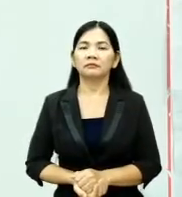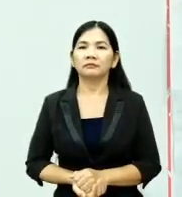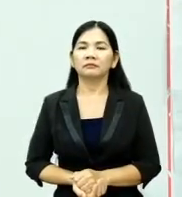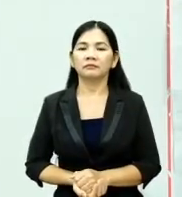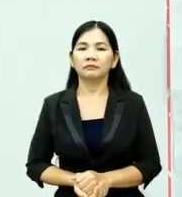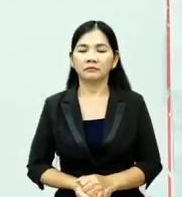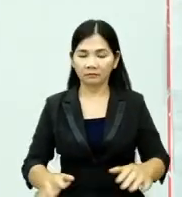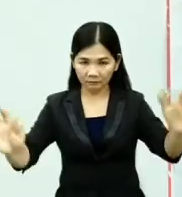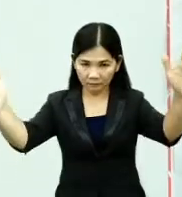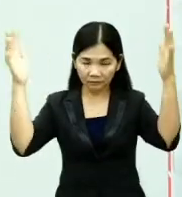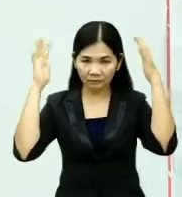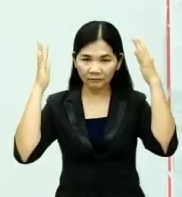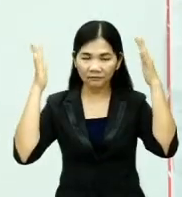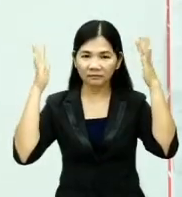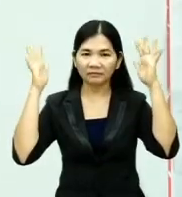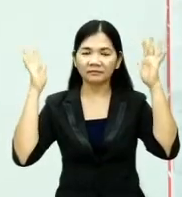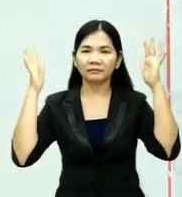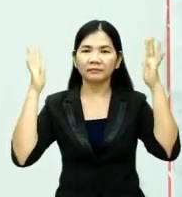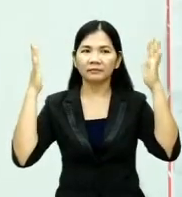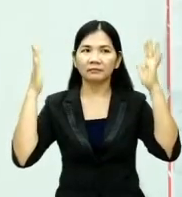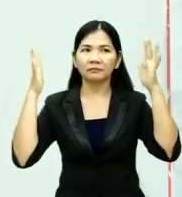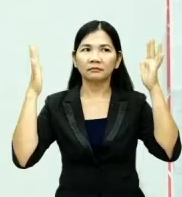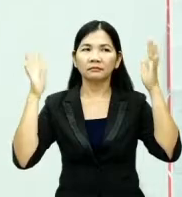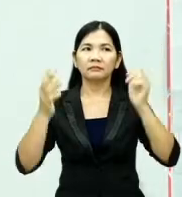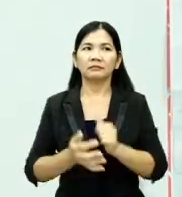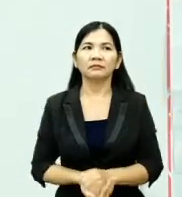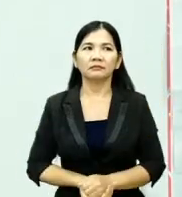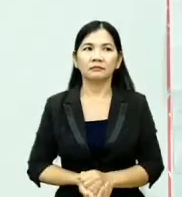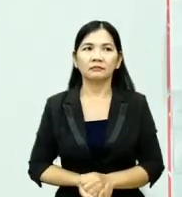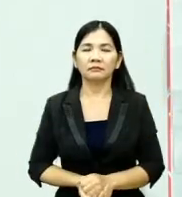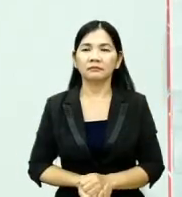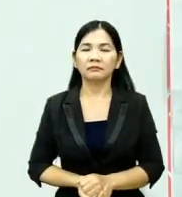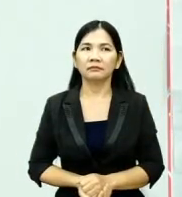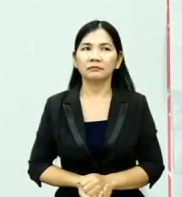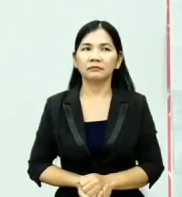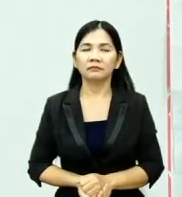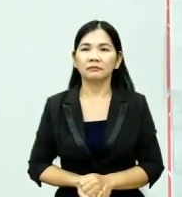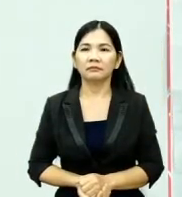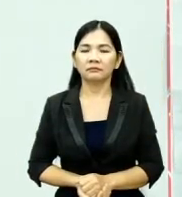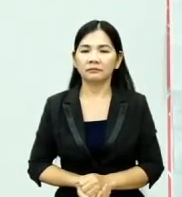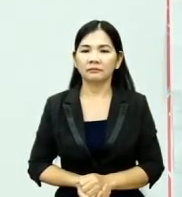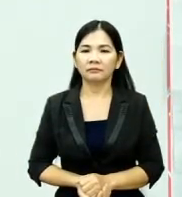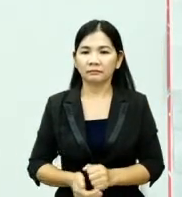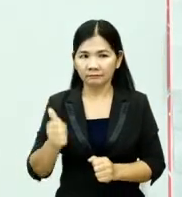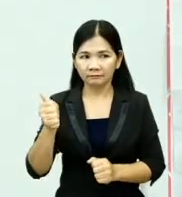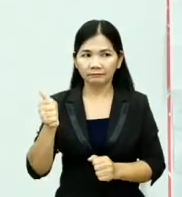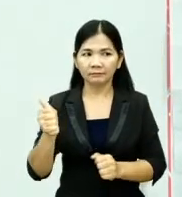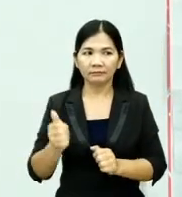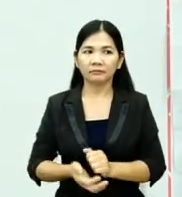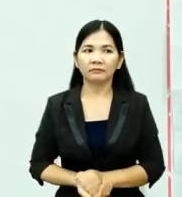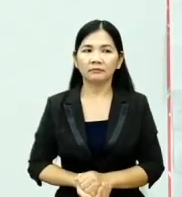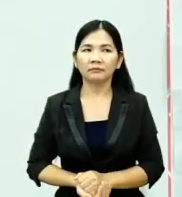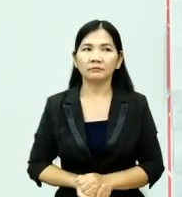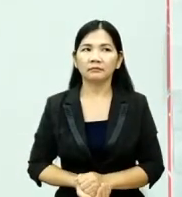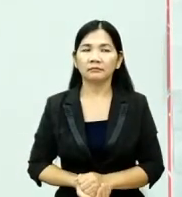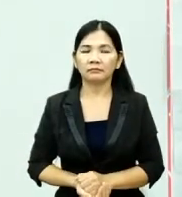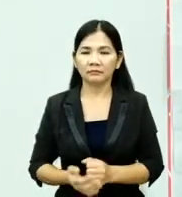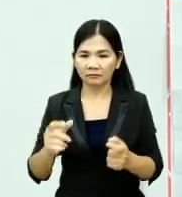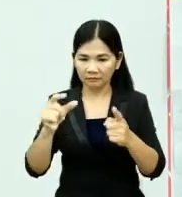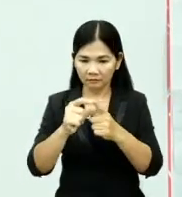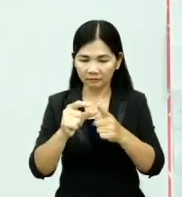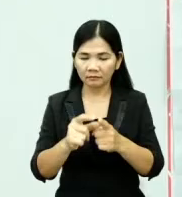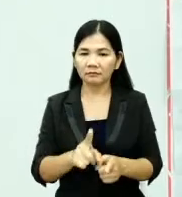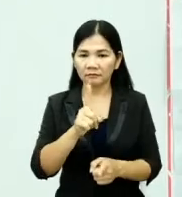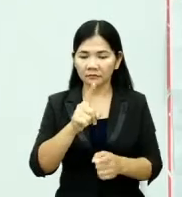chắc xong tiết đây chà ốc ốc xa tô chung tự cắn con tình ở khả nè con ná lô mẹn tên chà ai lên nếch nè kru nâng miên bịa